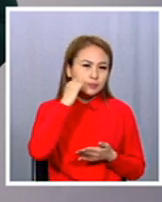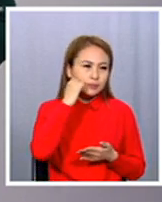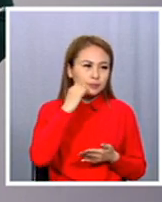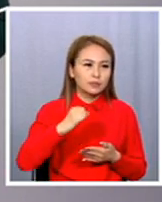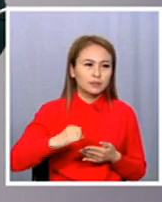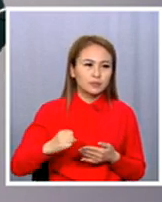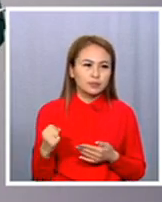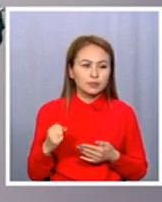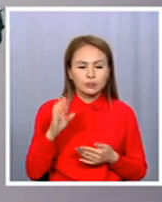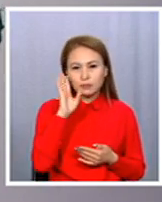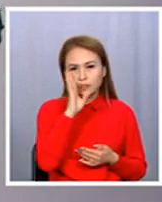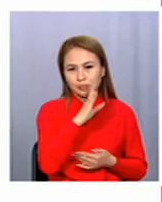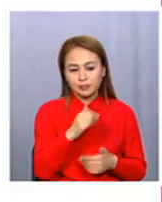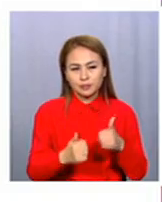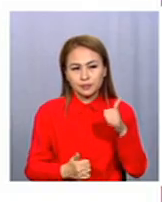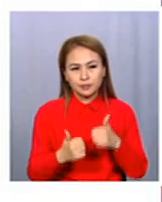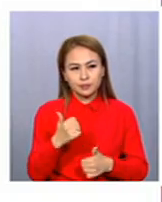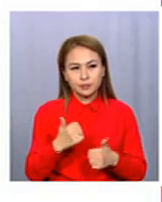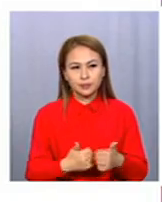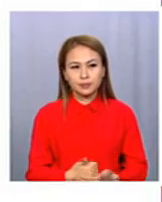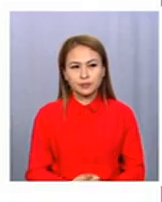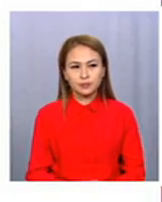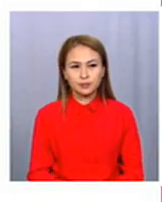анасын салыстырыңыз.